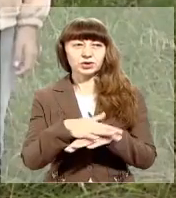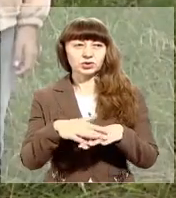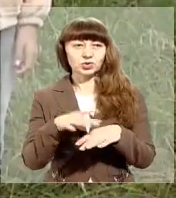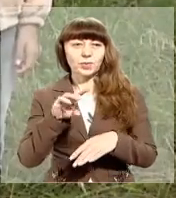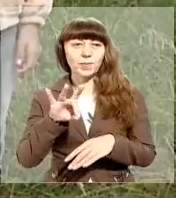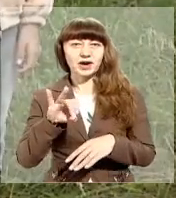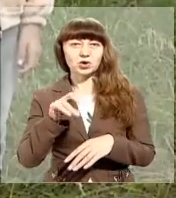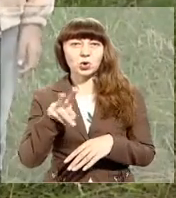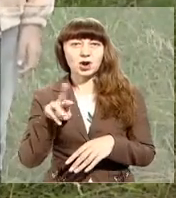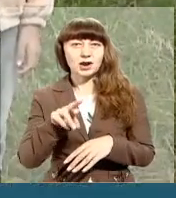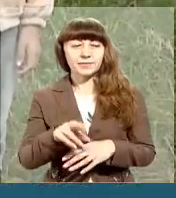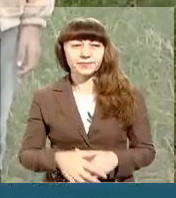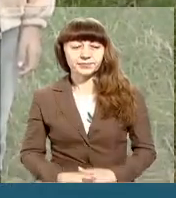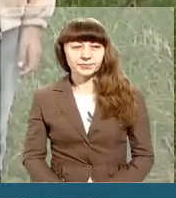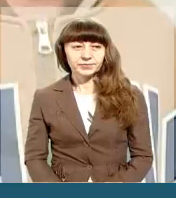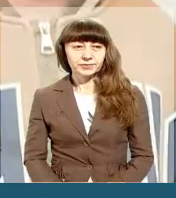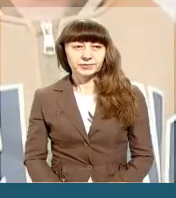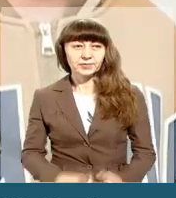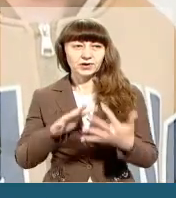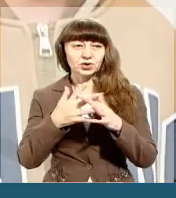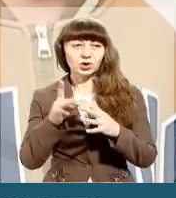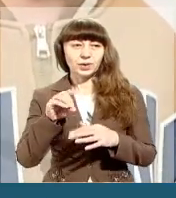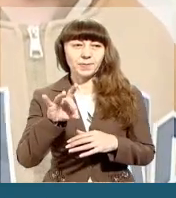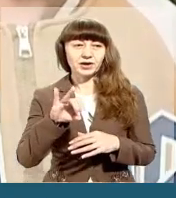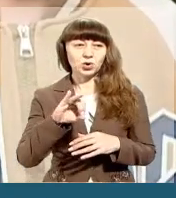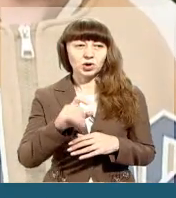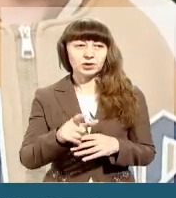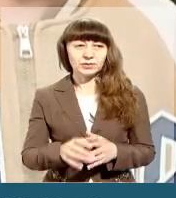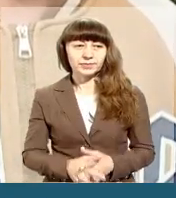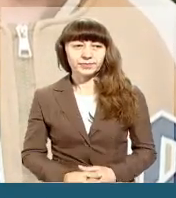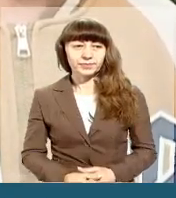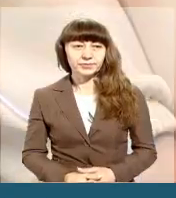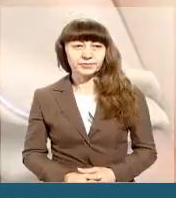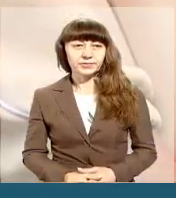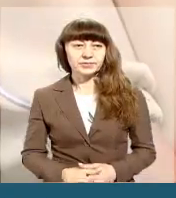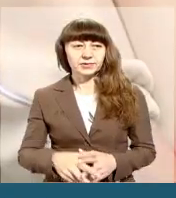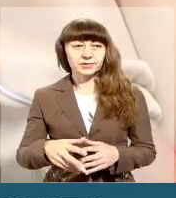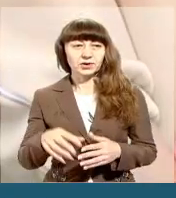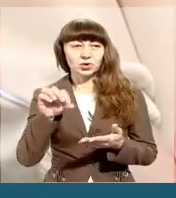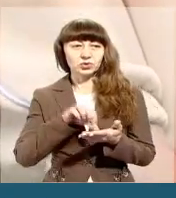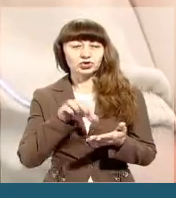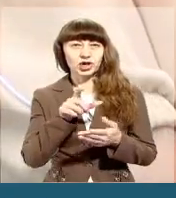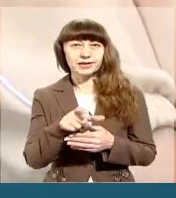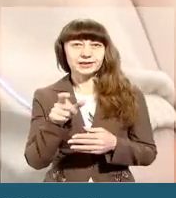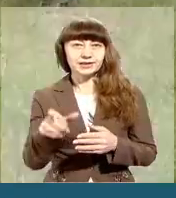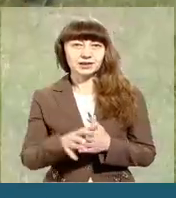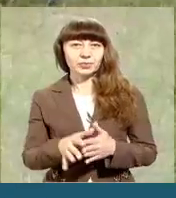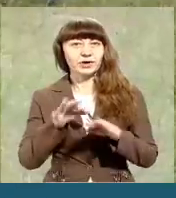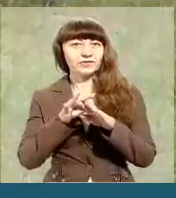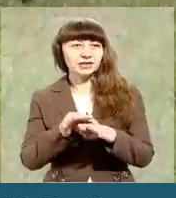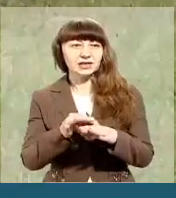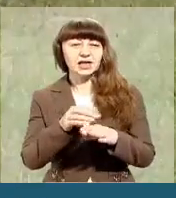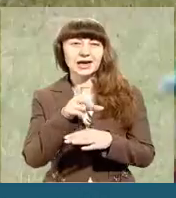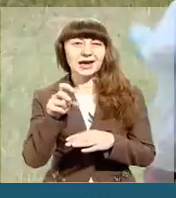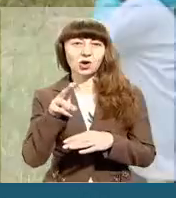Майкөл ауылының тұрғыны Наталья Дер Таза Қазақстан акциясына қатысушылардың бірі. Осы ауылда тұрғанына 32 жыл болған. Экологиялық